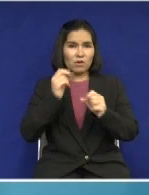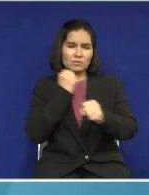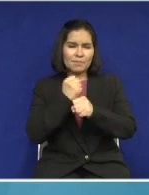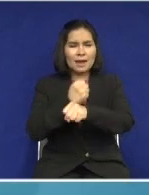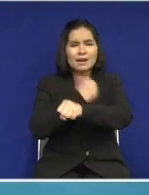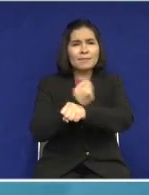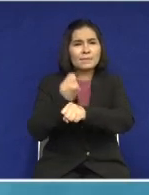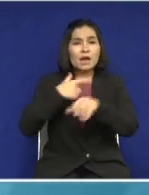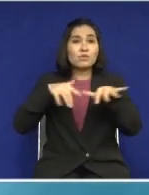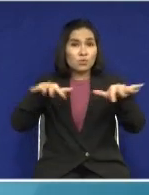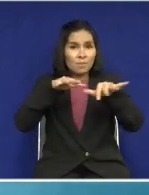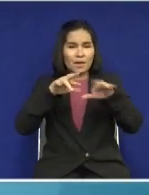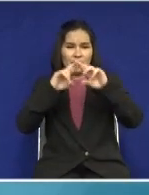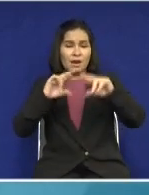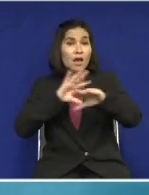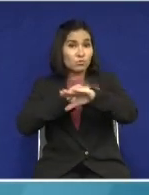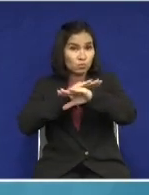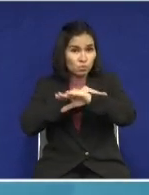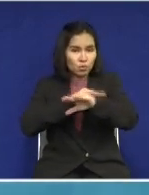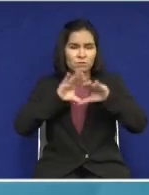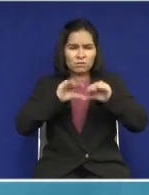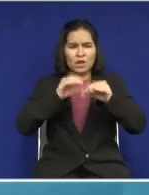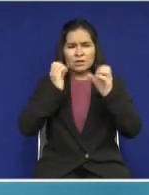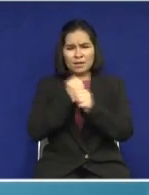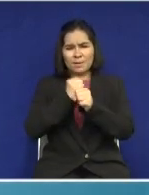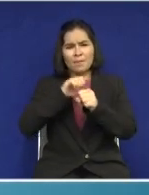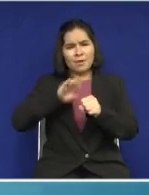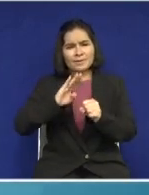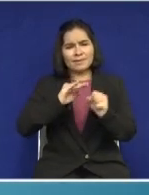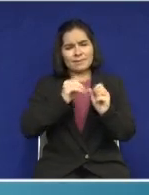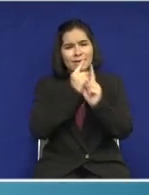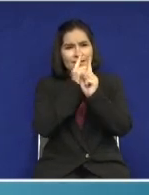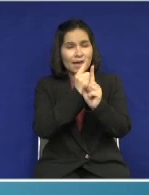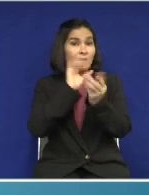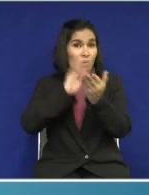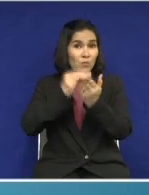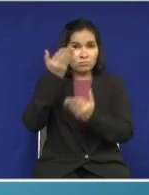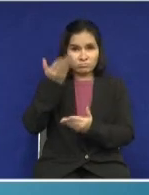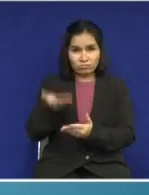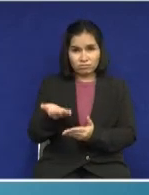ไปพนักงานนวดนะคะแล้วก็พนักงานบริษัทหรือว่าโรงงานค่ะ